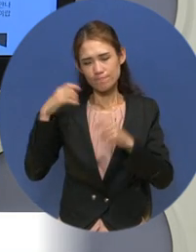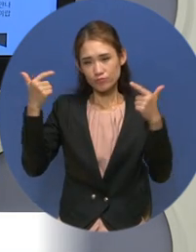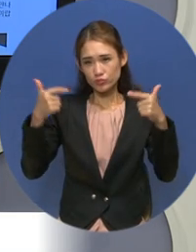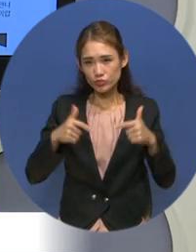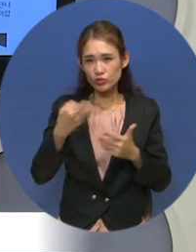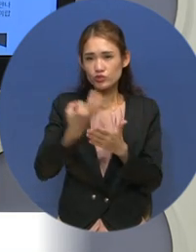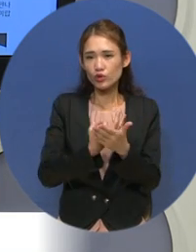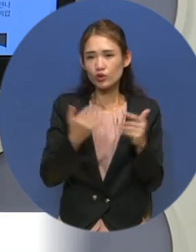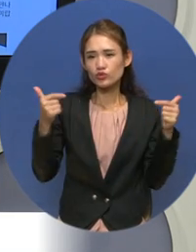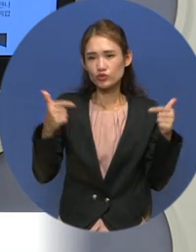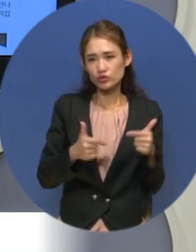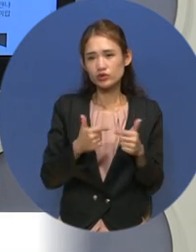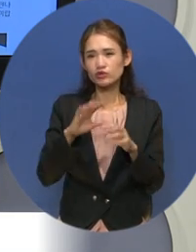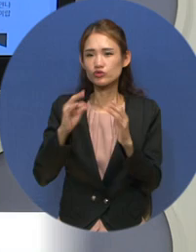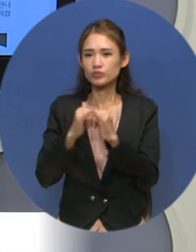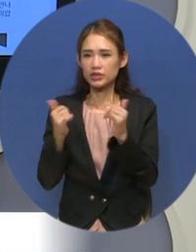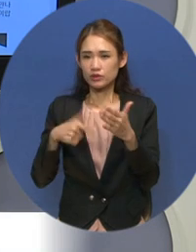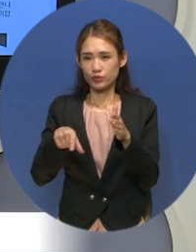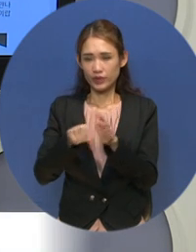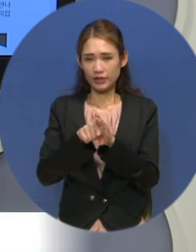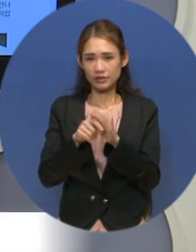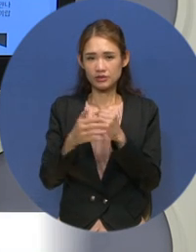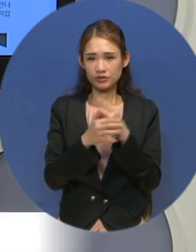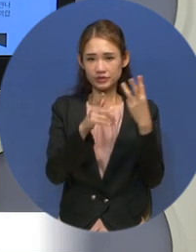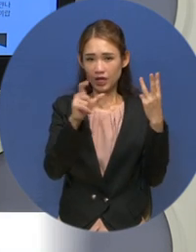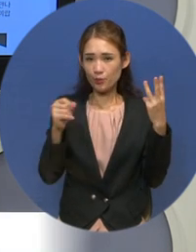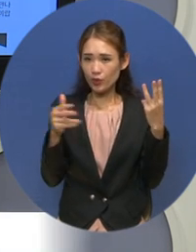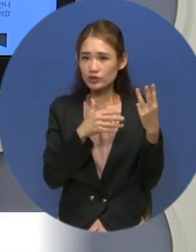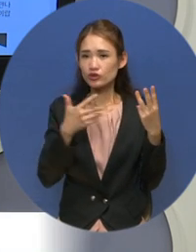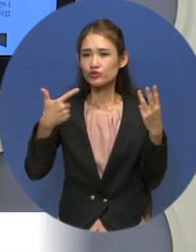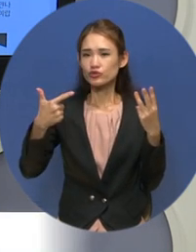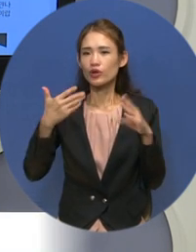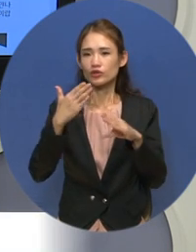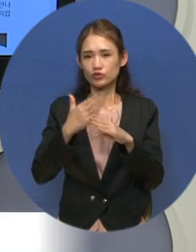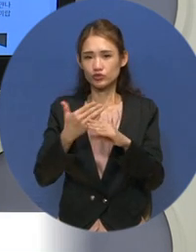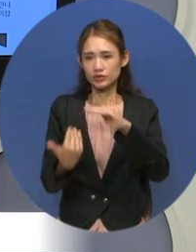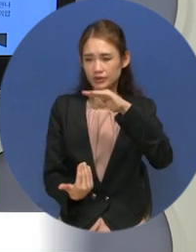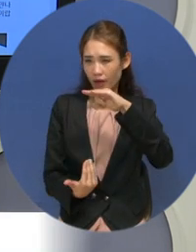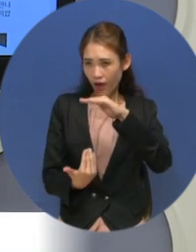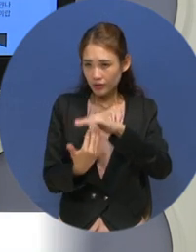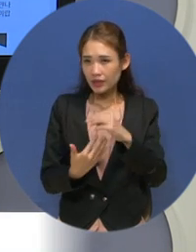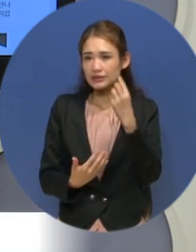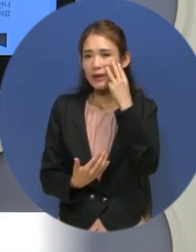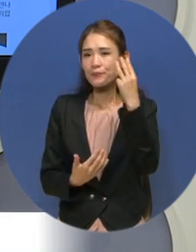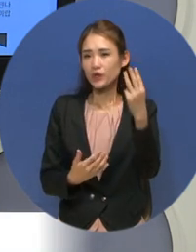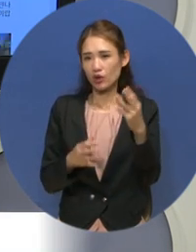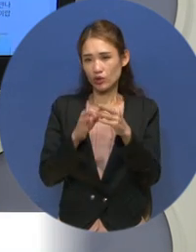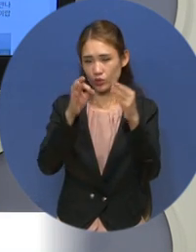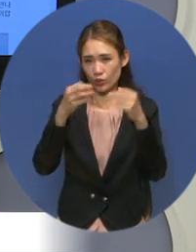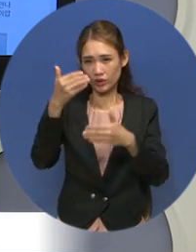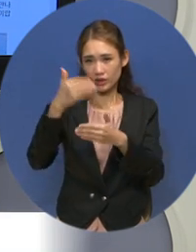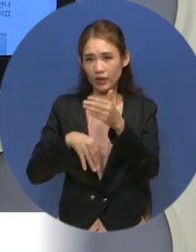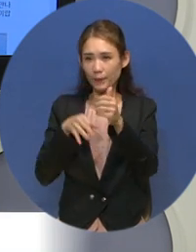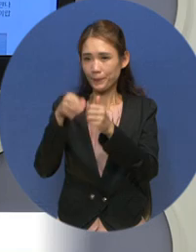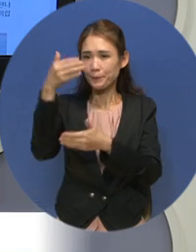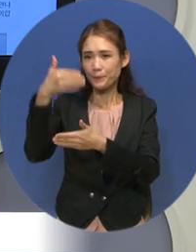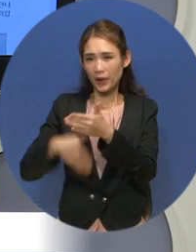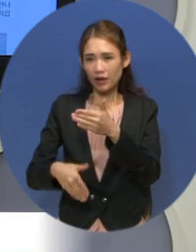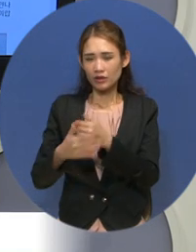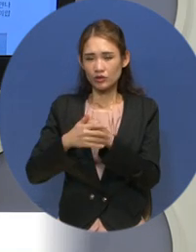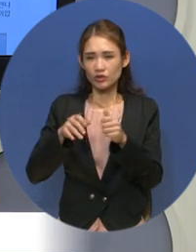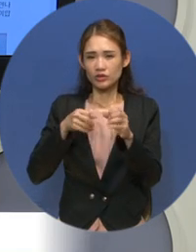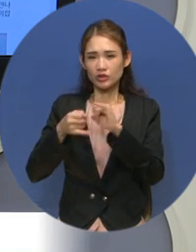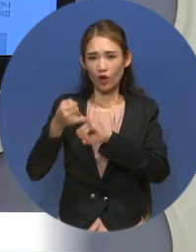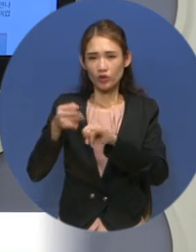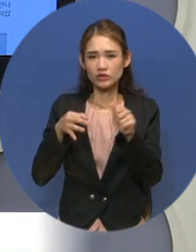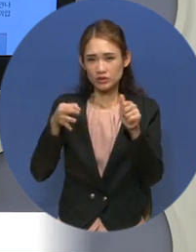감소한 국민들을 위해서 도 지난 3월부터 6월 중 최대 3개월간의 납부 예외 와 연체금 징수